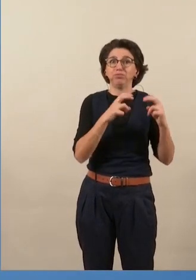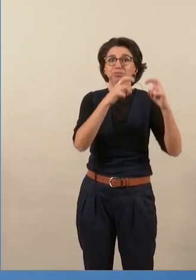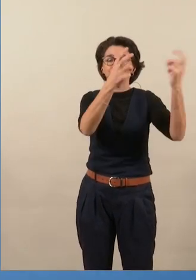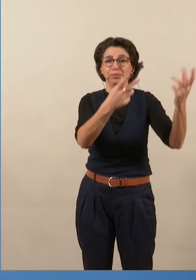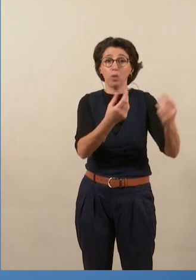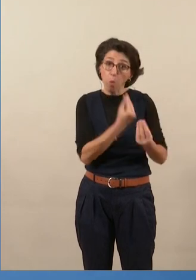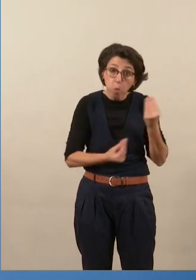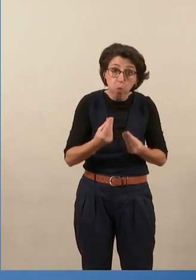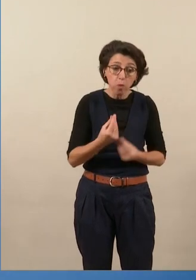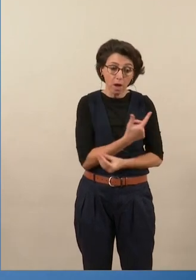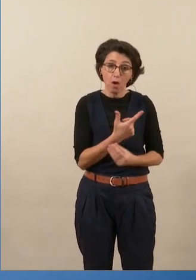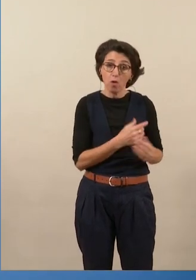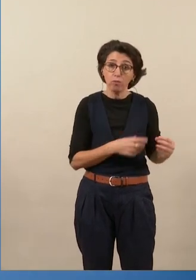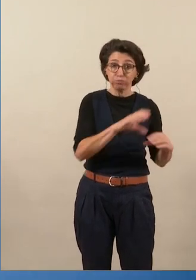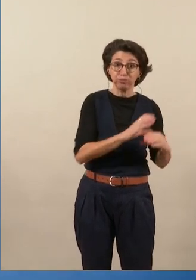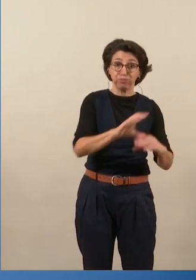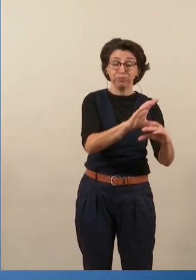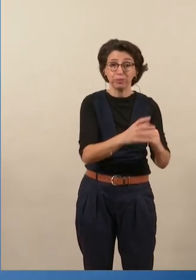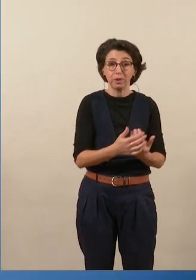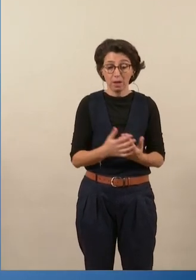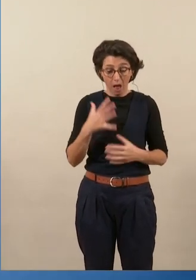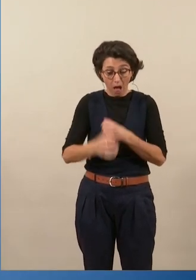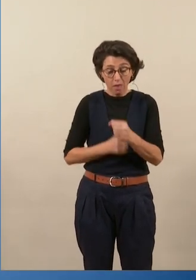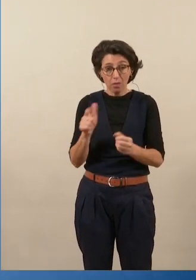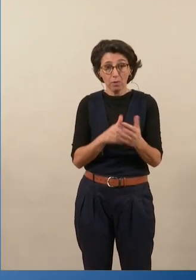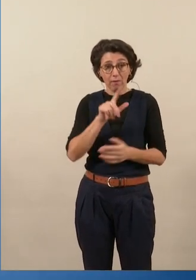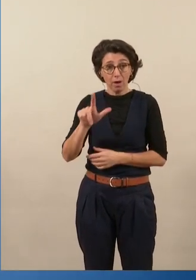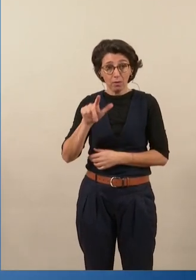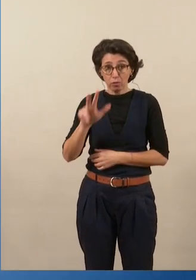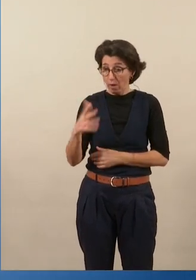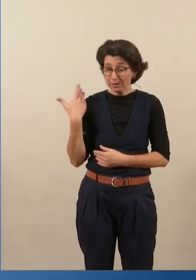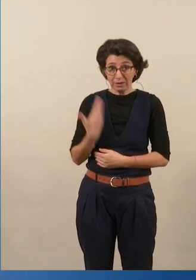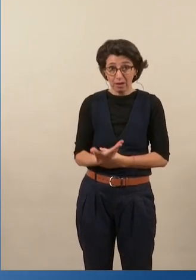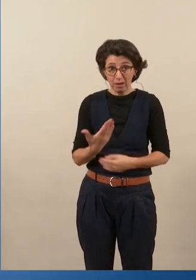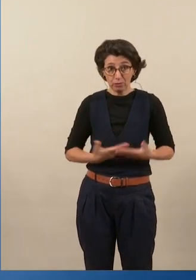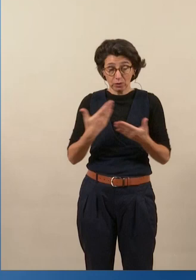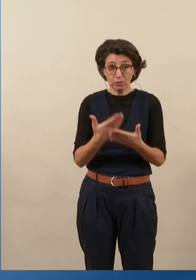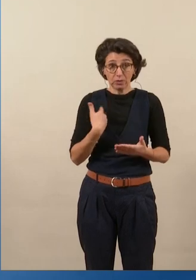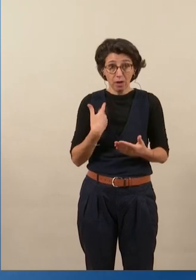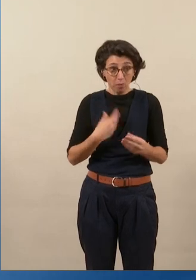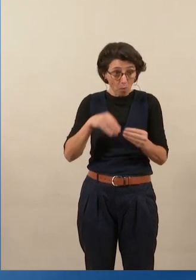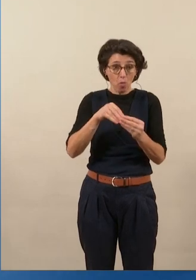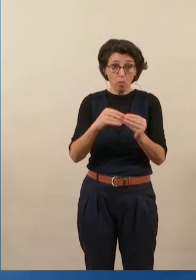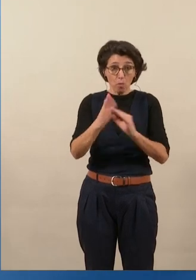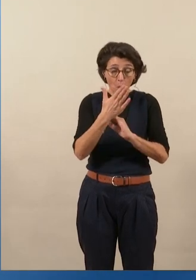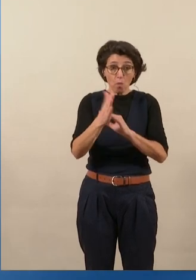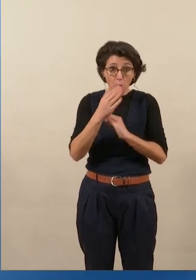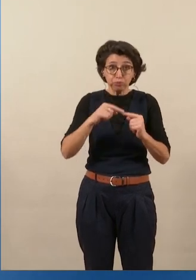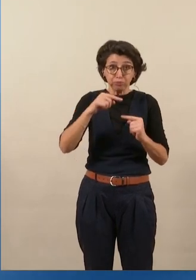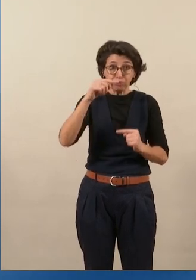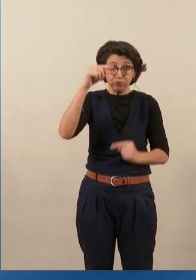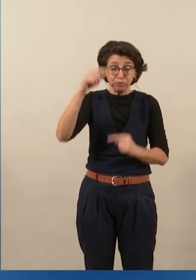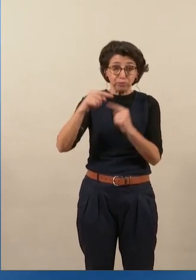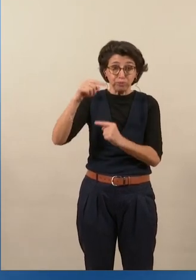ce qui se produit aujourd'hui cette année en 2023 et que vous confirmez et plus les solutions que nous préconisons